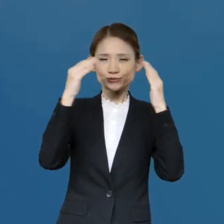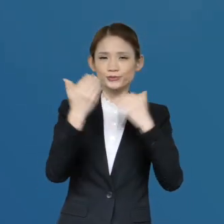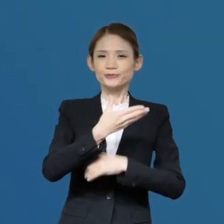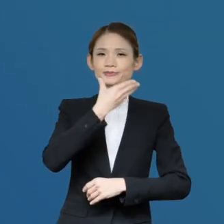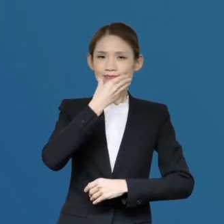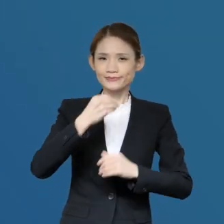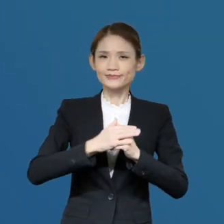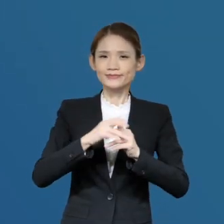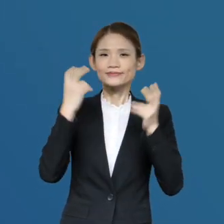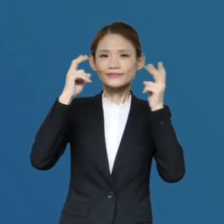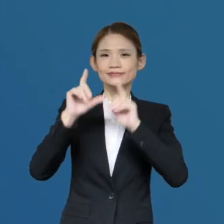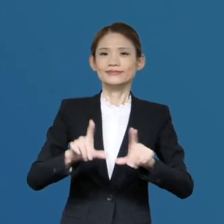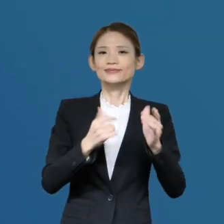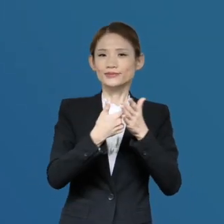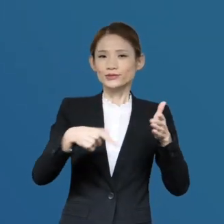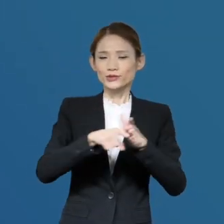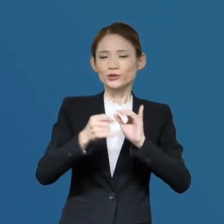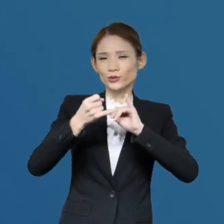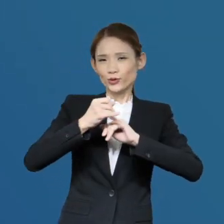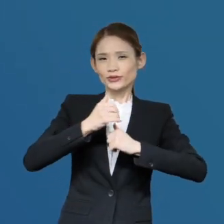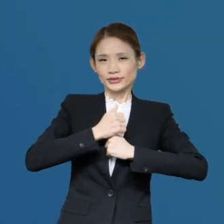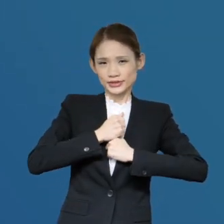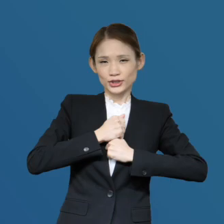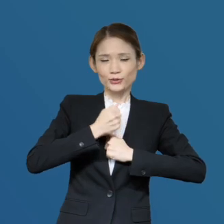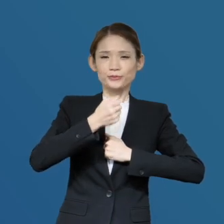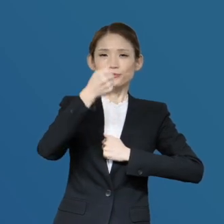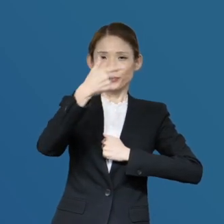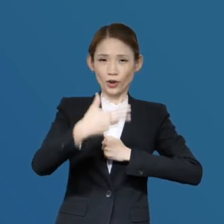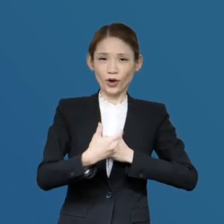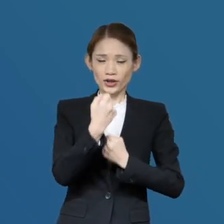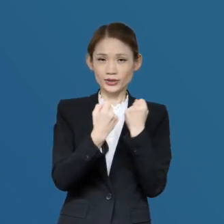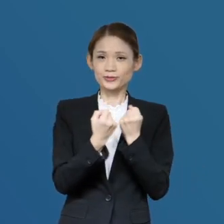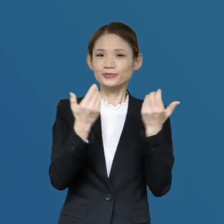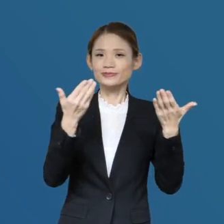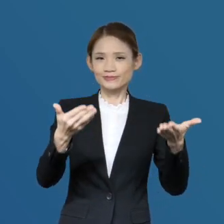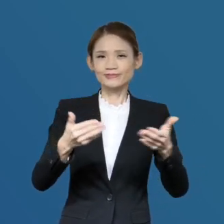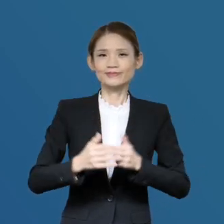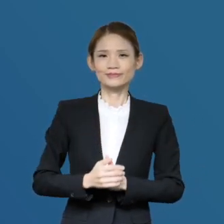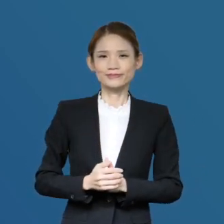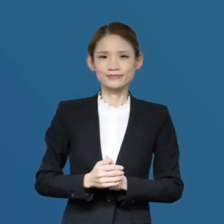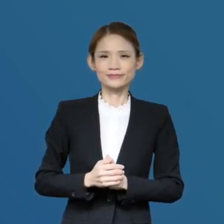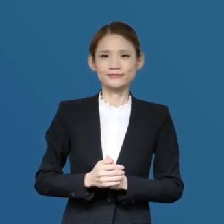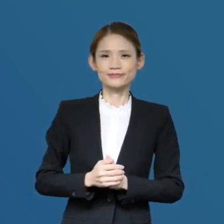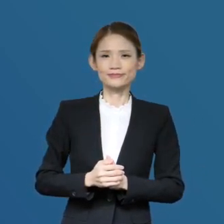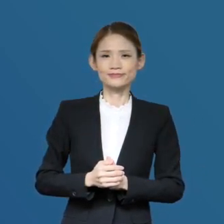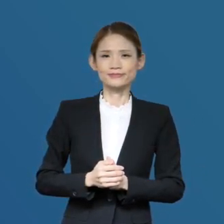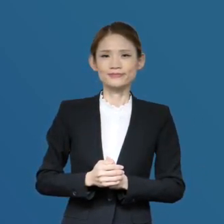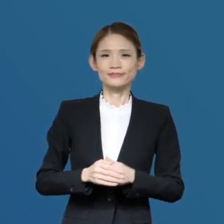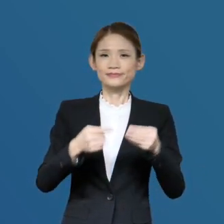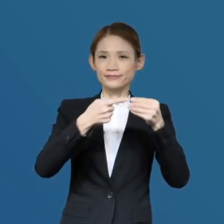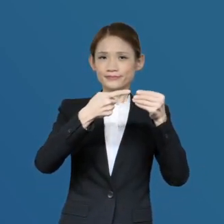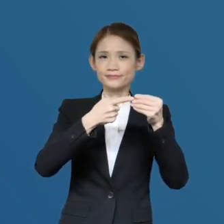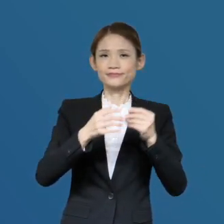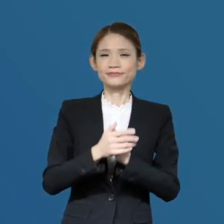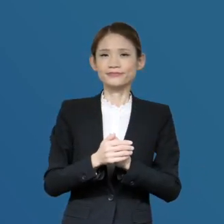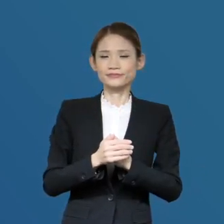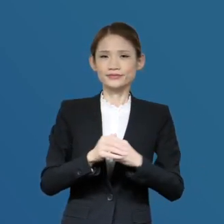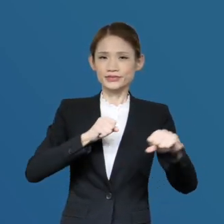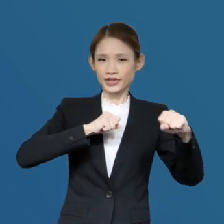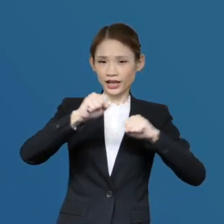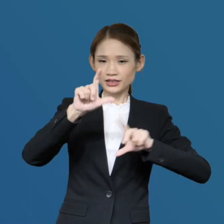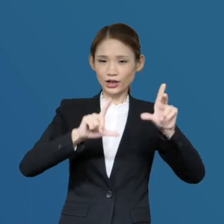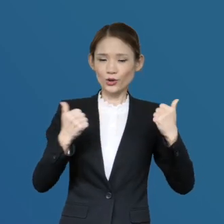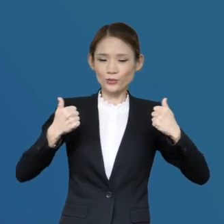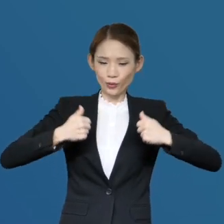모두가 행복한 직장 생활을 위해 지켜야 할 몇 가지 사항들을 말씀드리겠습니다. 먼저